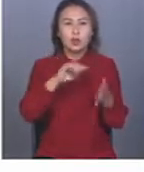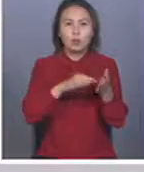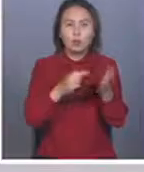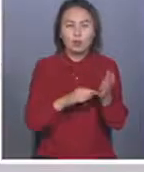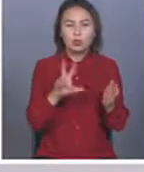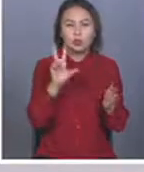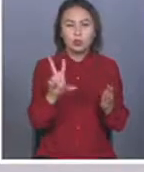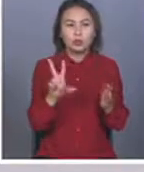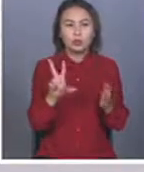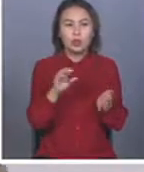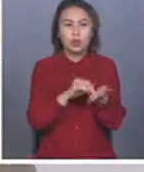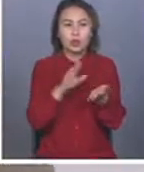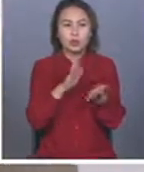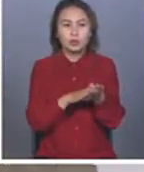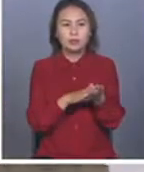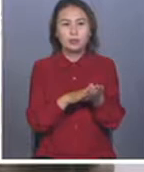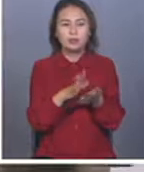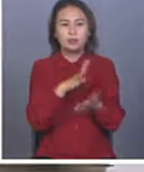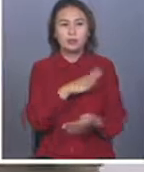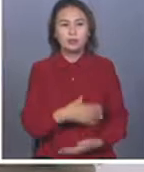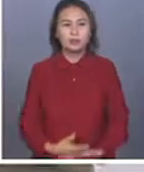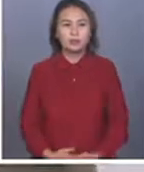деген әріпті өрнек пайда болды.